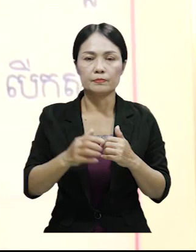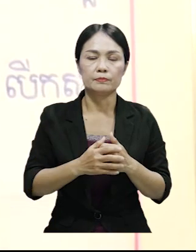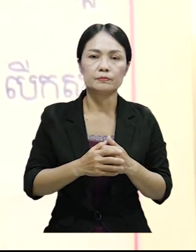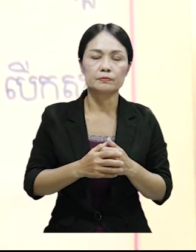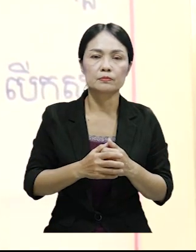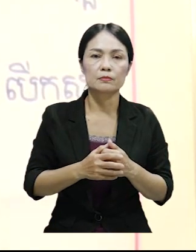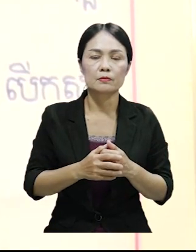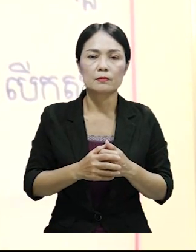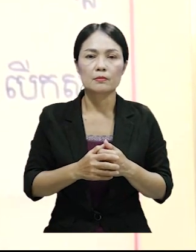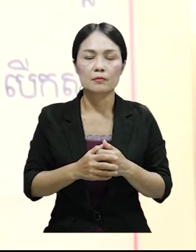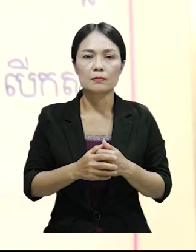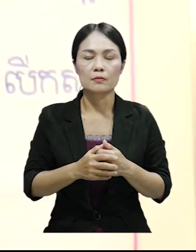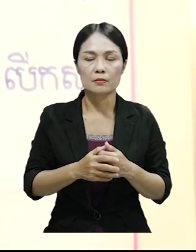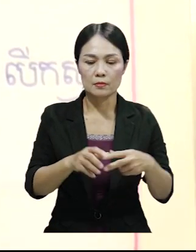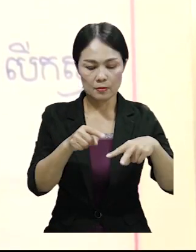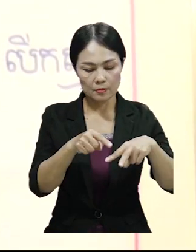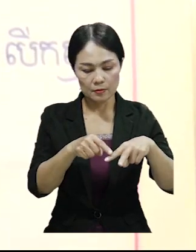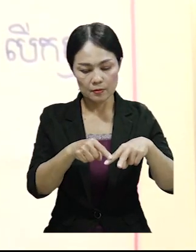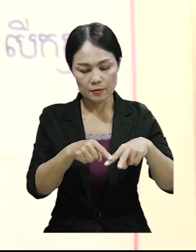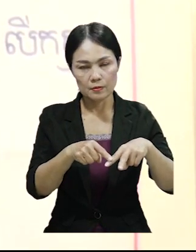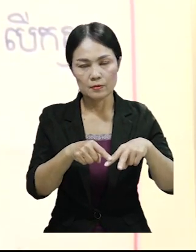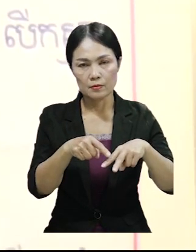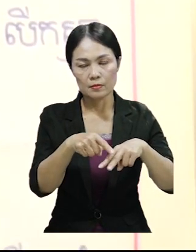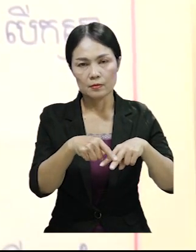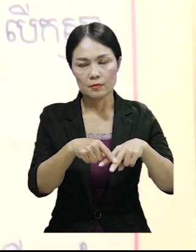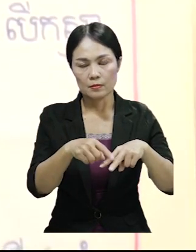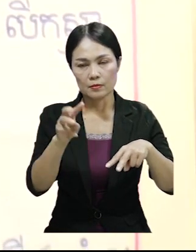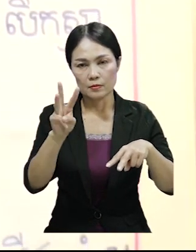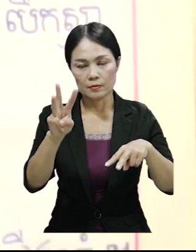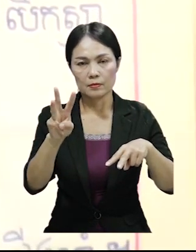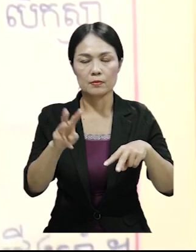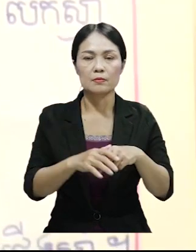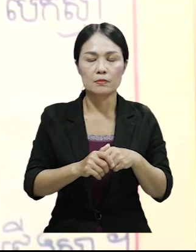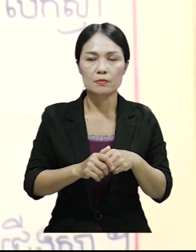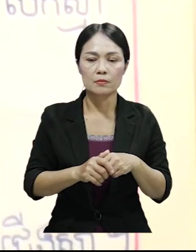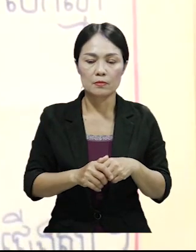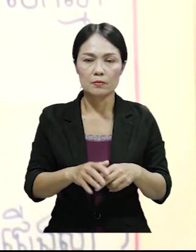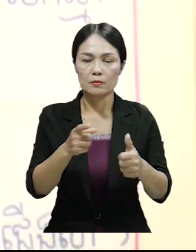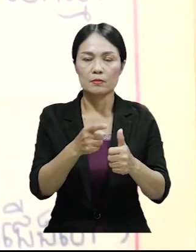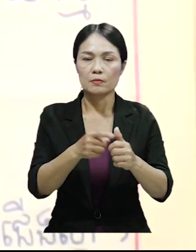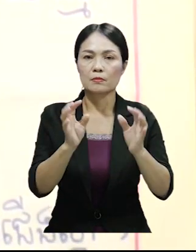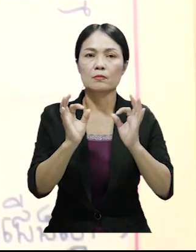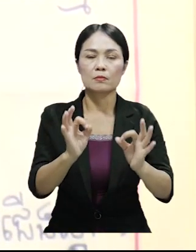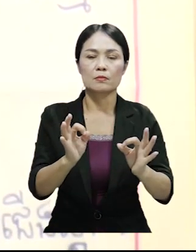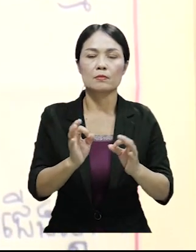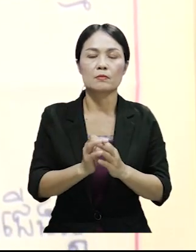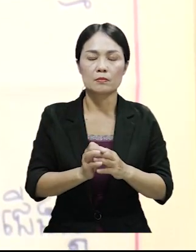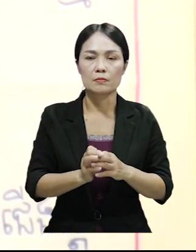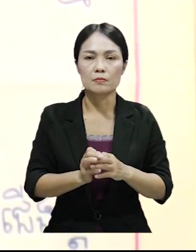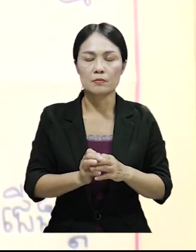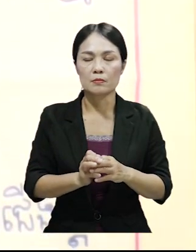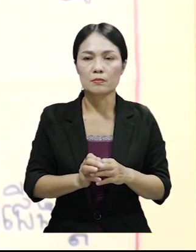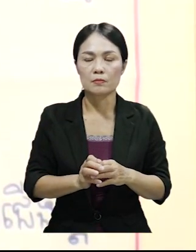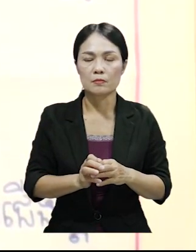មបាទហោះក្បាច់ជើងម្ដងកូនណាក្បាច់ជើងក៏មាន3ចង្វាក់ដែរដំបូងគឺជាការត្រៀមណាដំបូងដៃទាំ